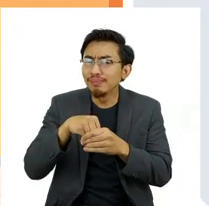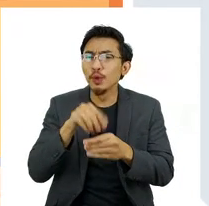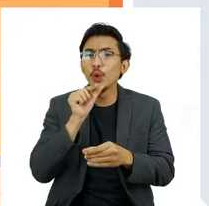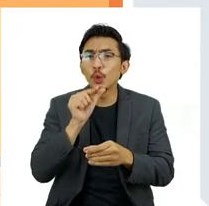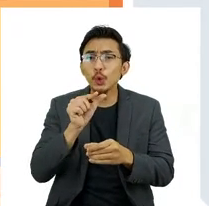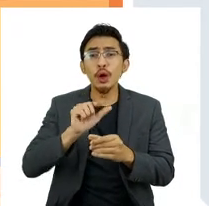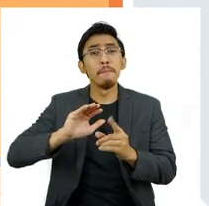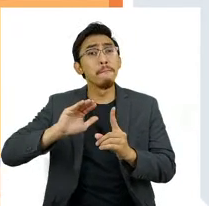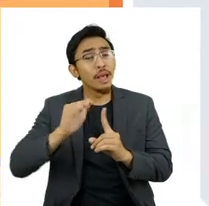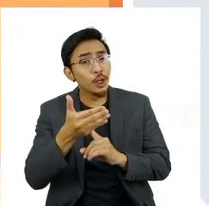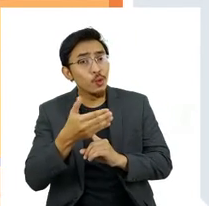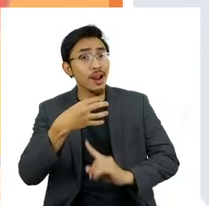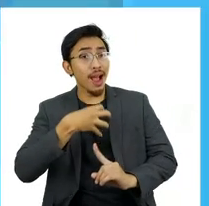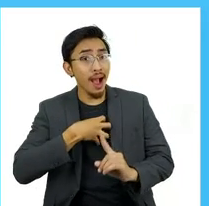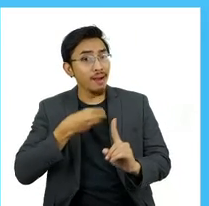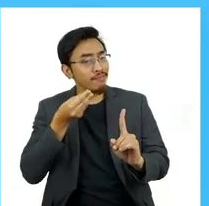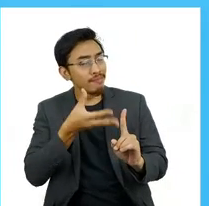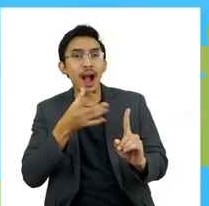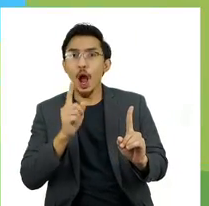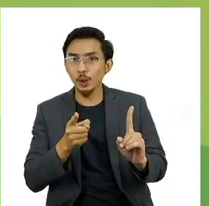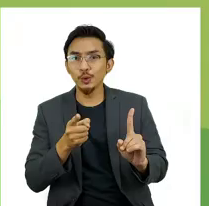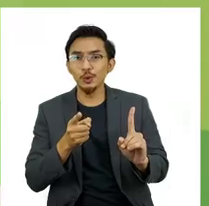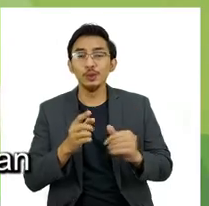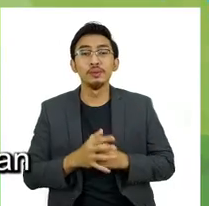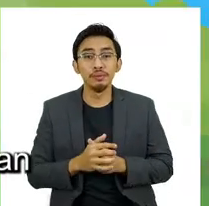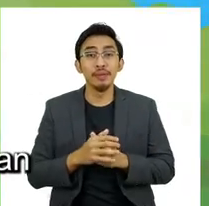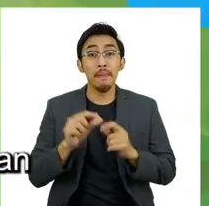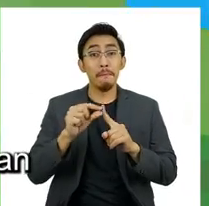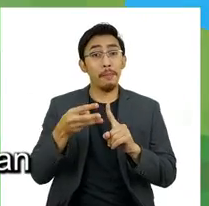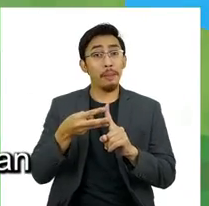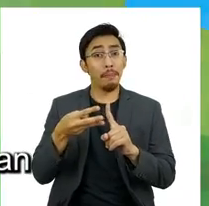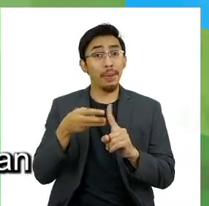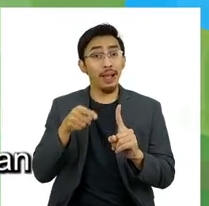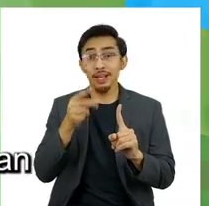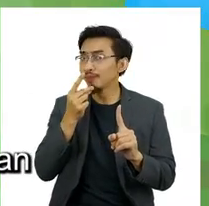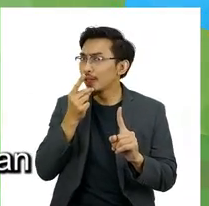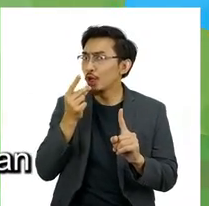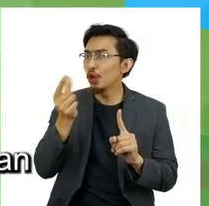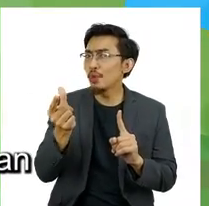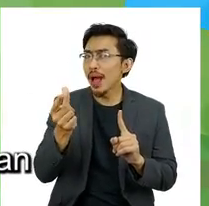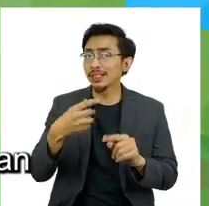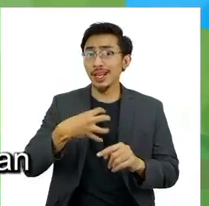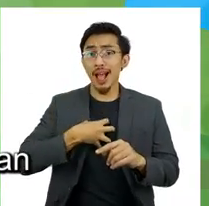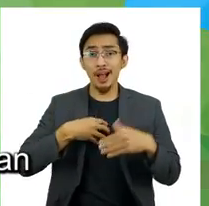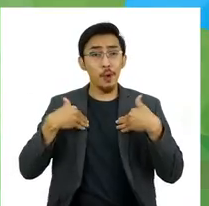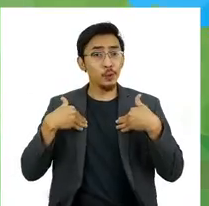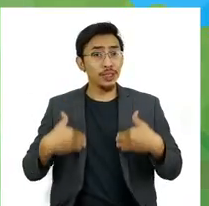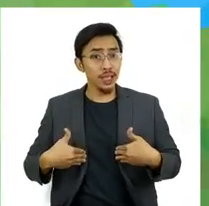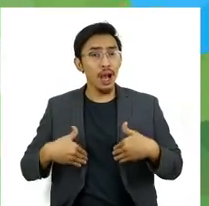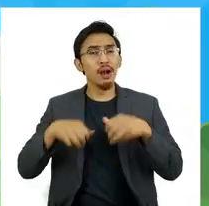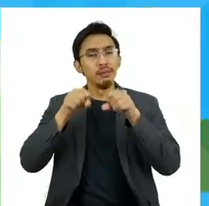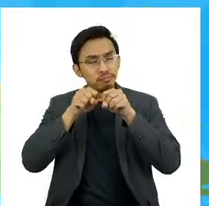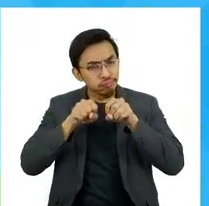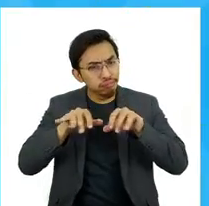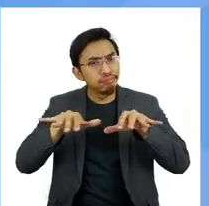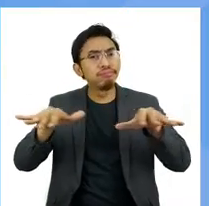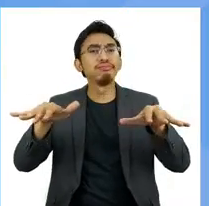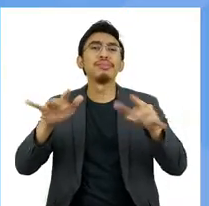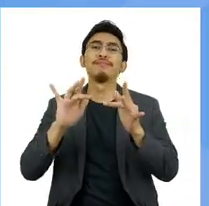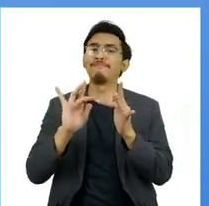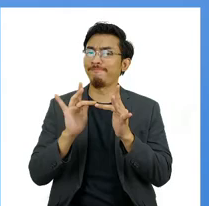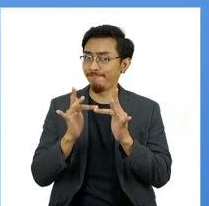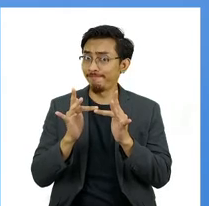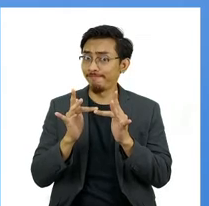dan harusnya dilindungi dan dipenuhi haknya. Persatuan Bangsa-Bangsa atau PBB sudah merekomendasikan untuk memperluas hak